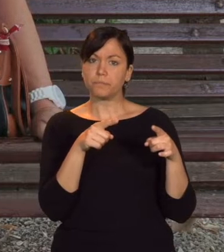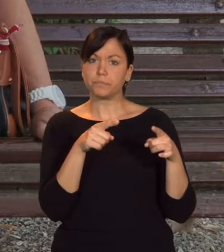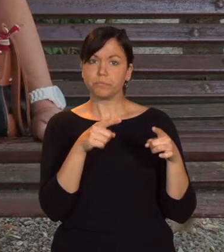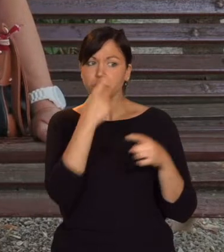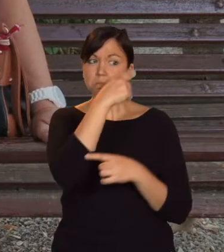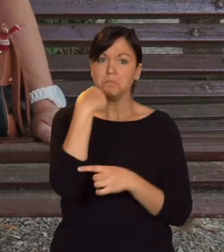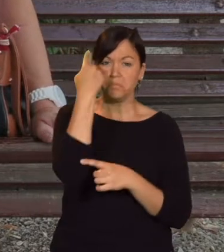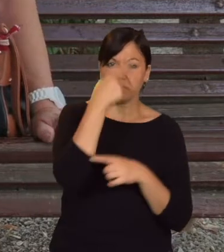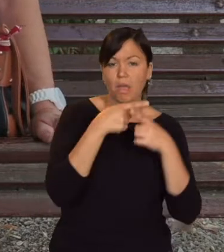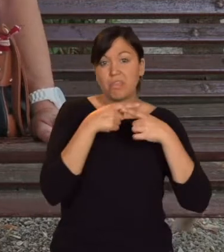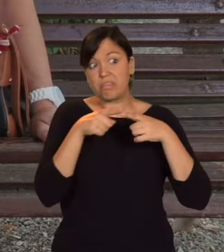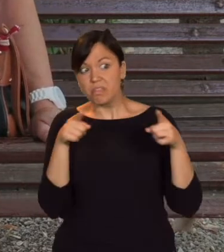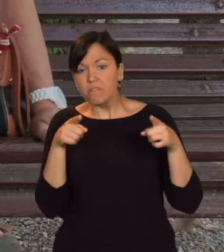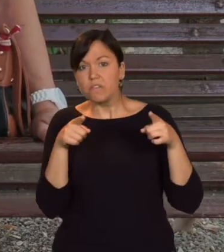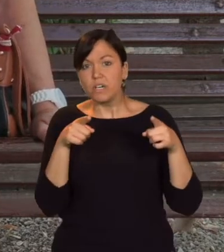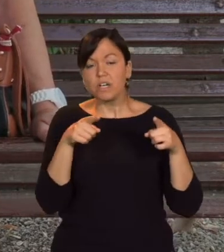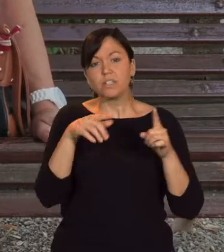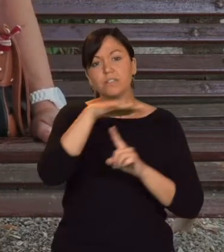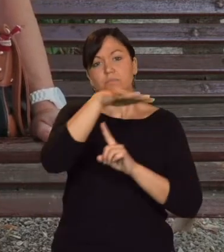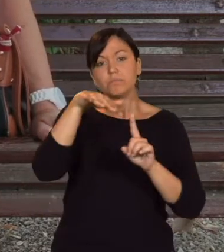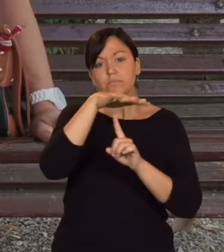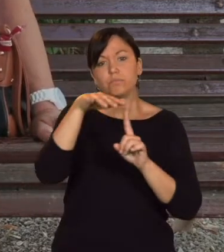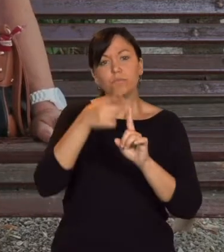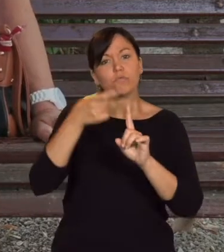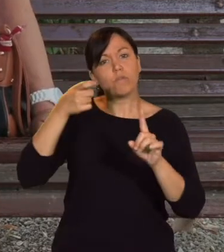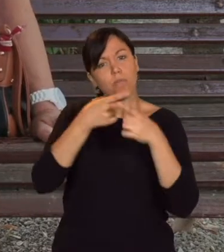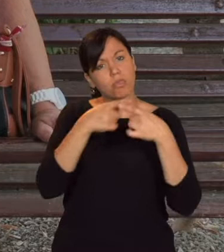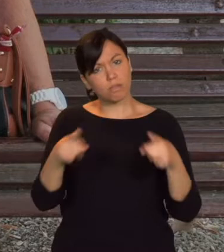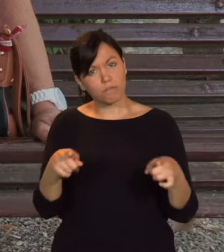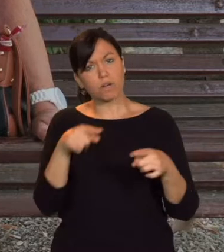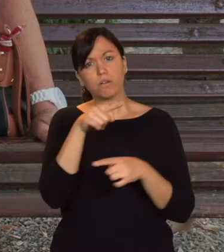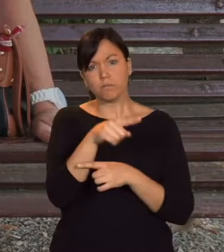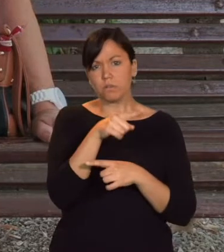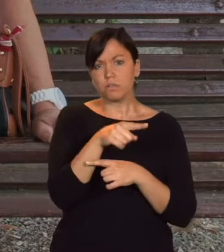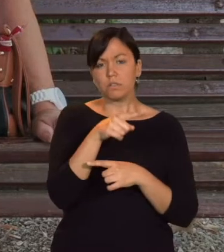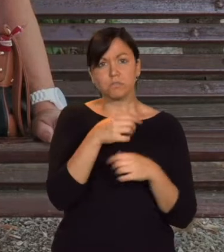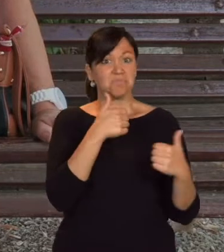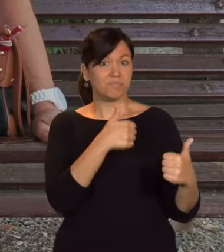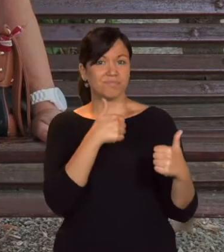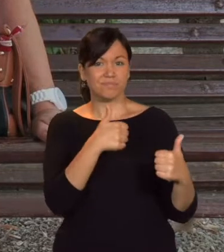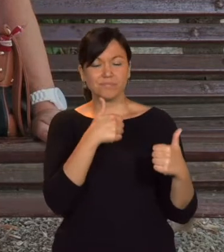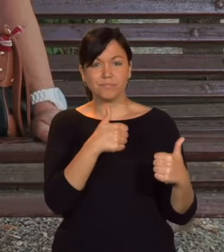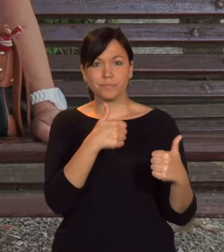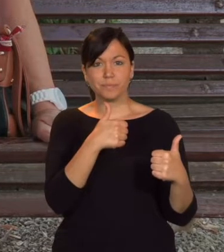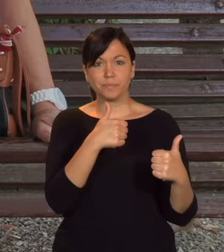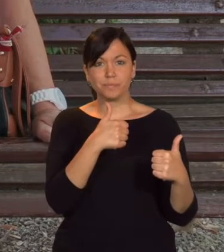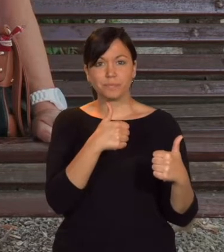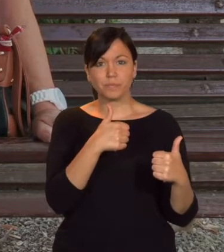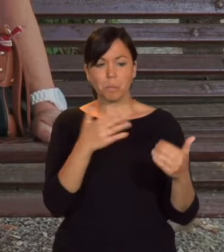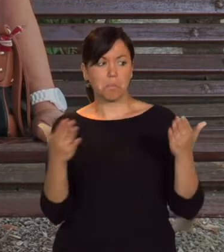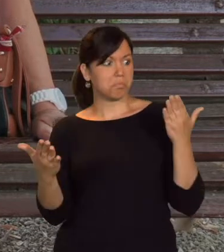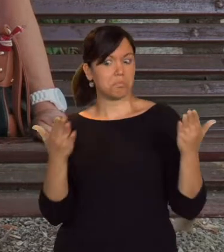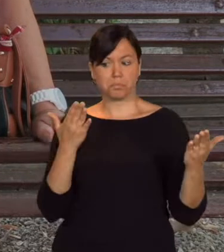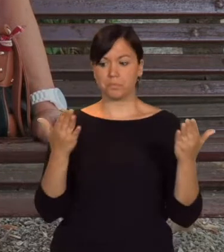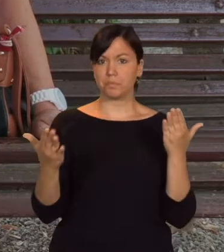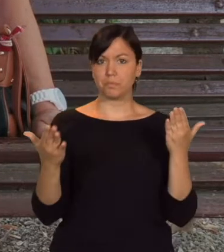i altres cares i altres indrets, també. I això és bo per anar